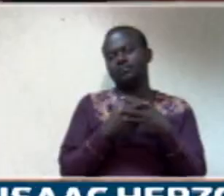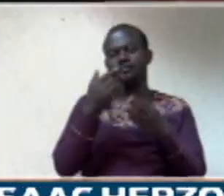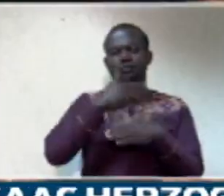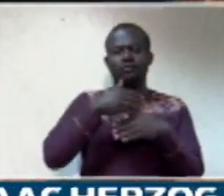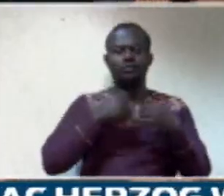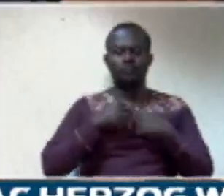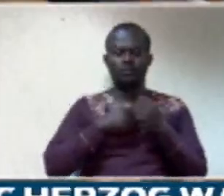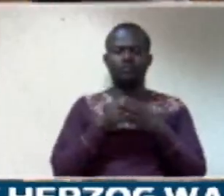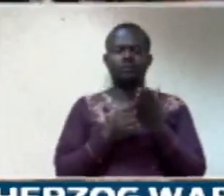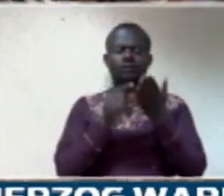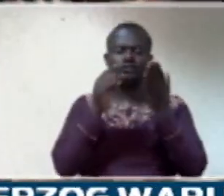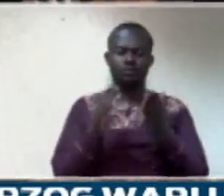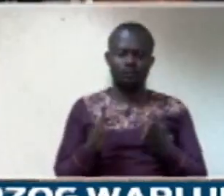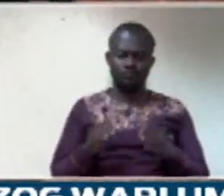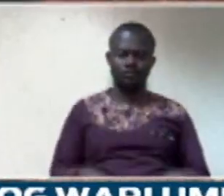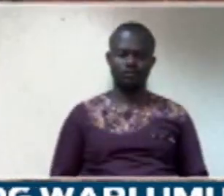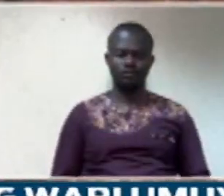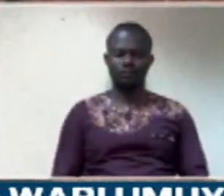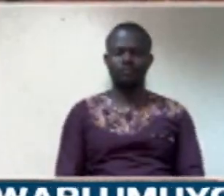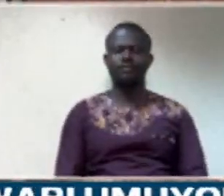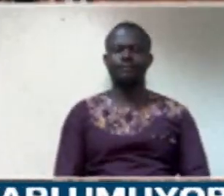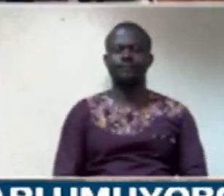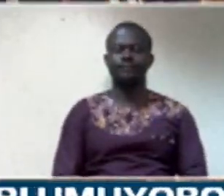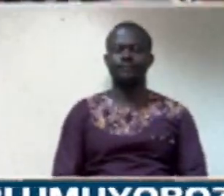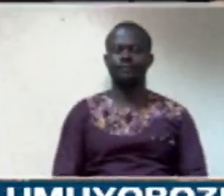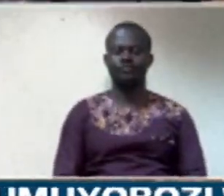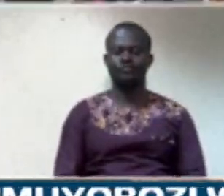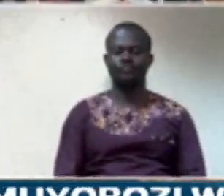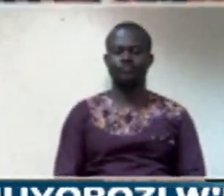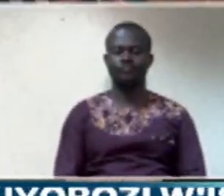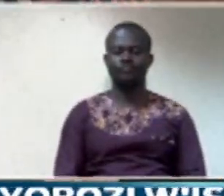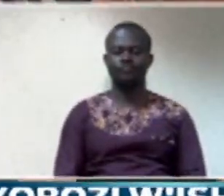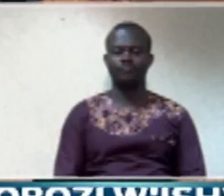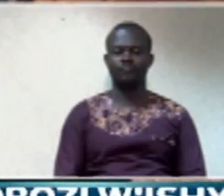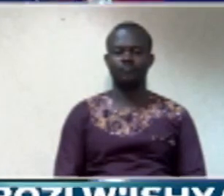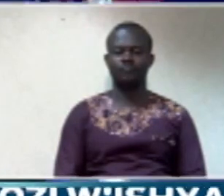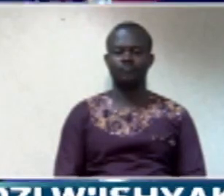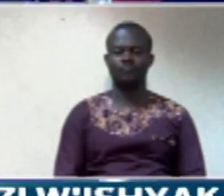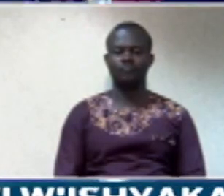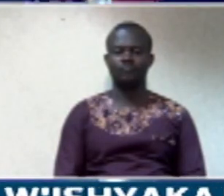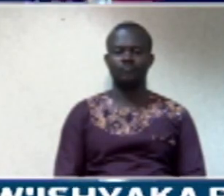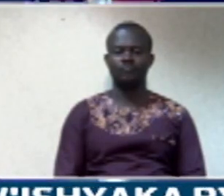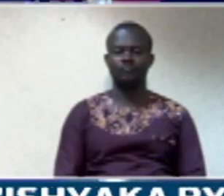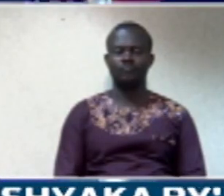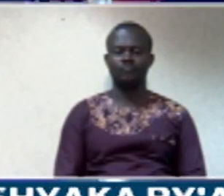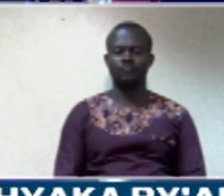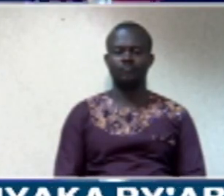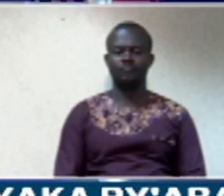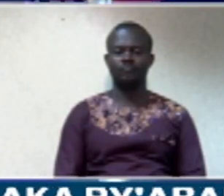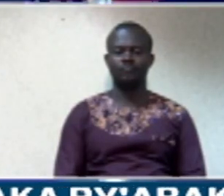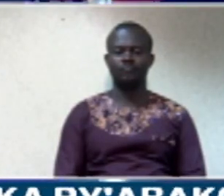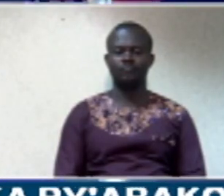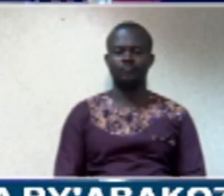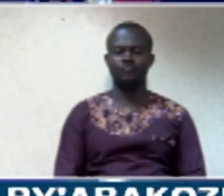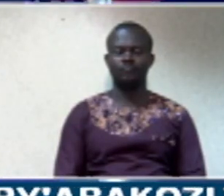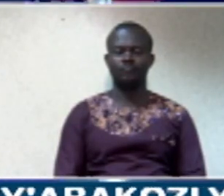na Uganda. Valence niyo nkuru televiziyo y'u Rwanda mu karere ka Nyagatare. Tuve